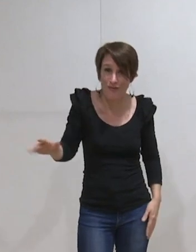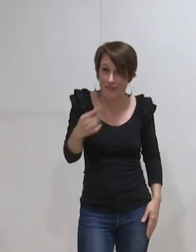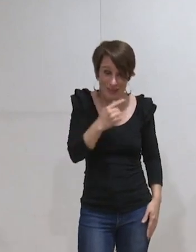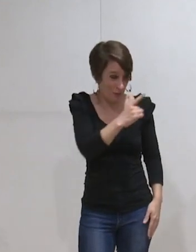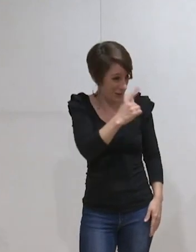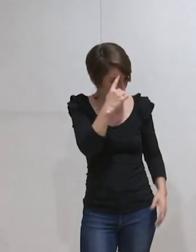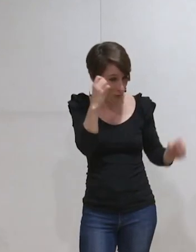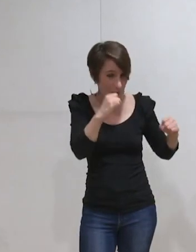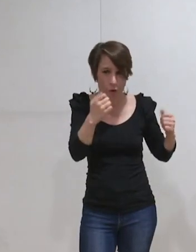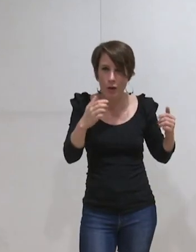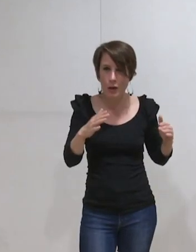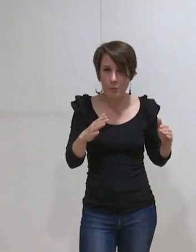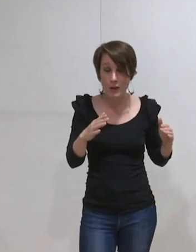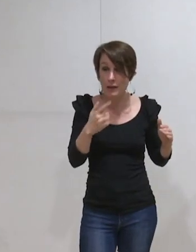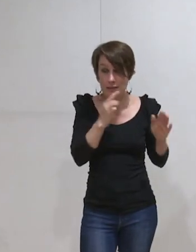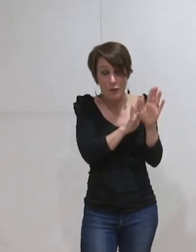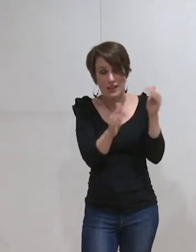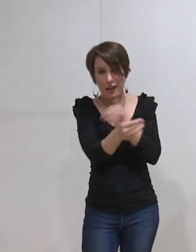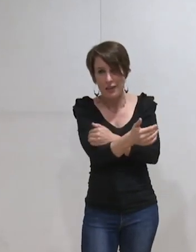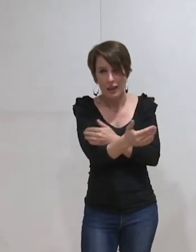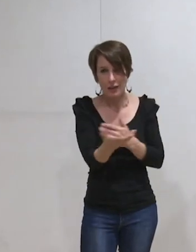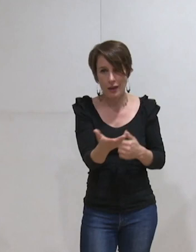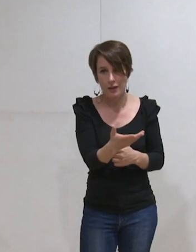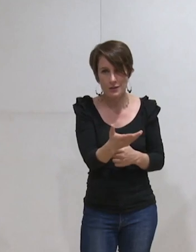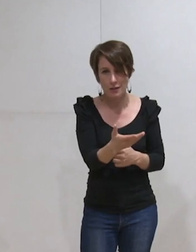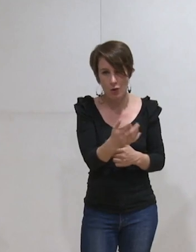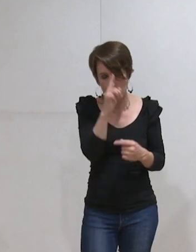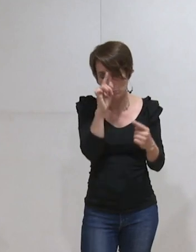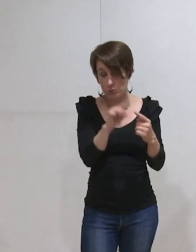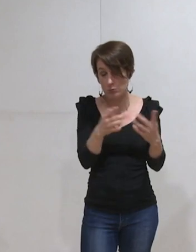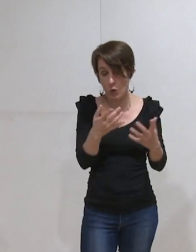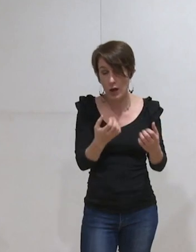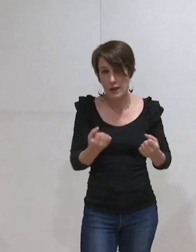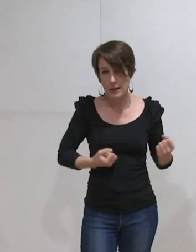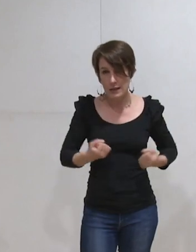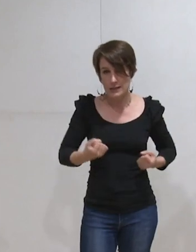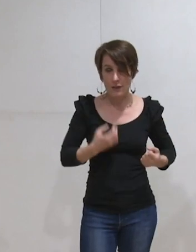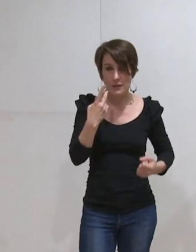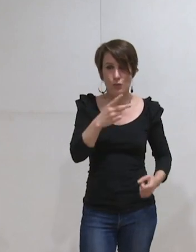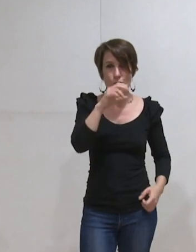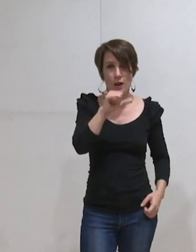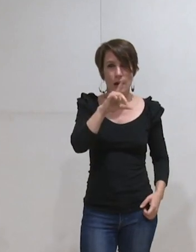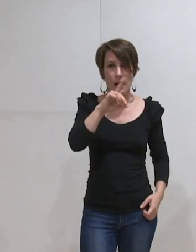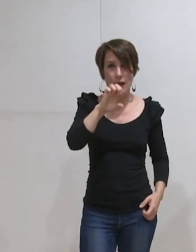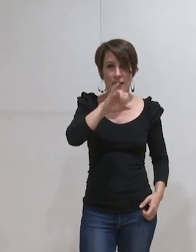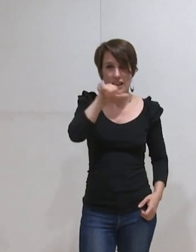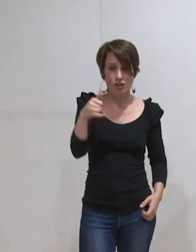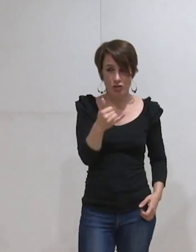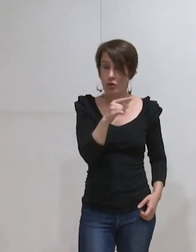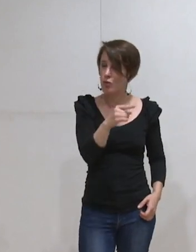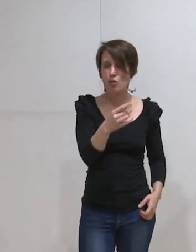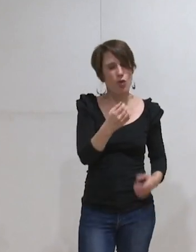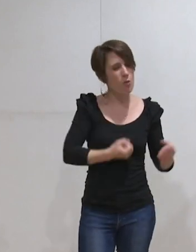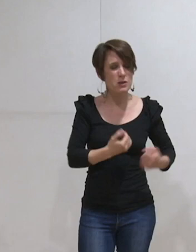ça mais c'est que derrière il y a une logique très forte des services de la dége qui sont de très bons services qui savent où ils